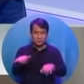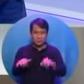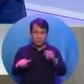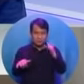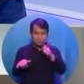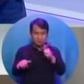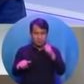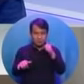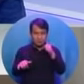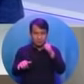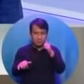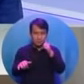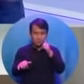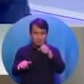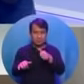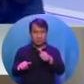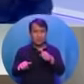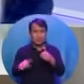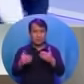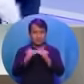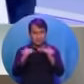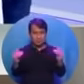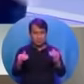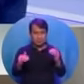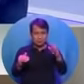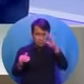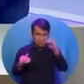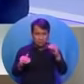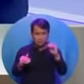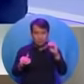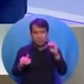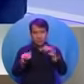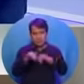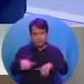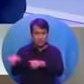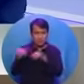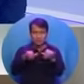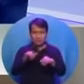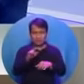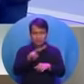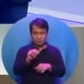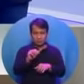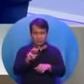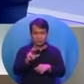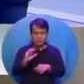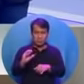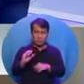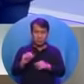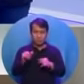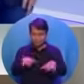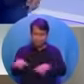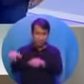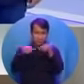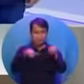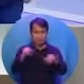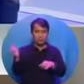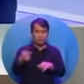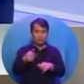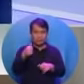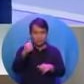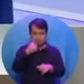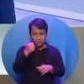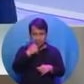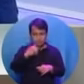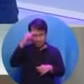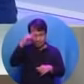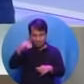ng LGBTQ. Yun ang maganda. Okay. Yes, sir. Para sa lahat na. Hindi yung isang sektor lang ng lipunan para sa mga babae lang.